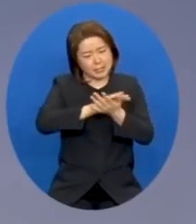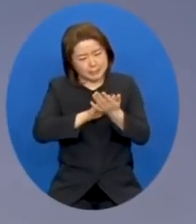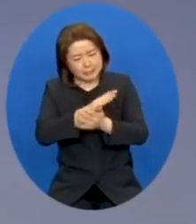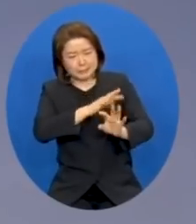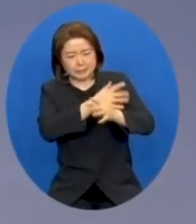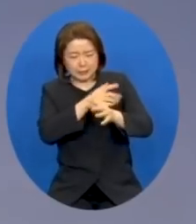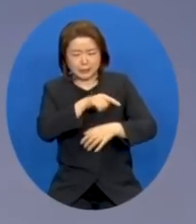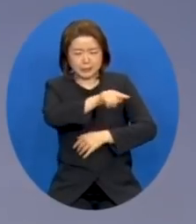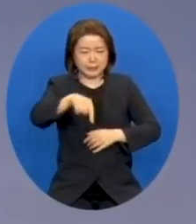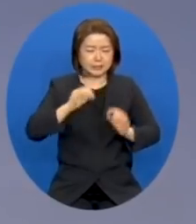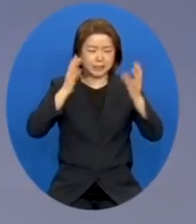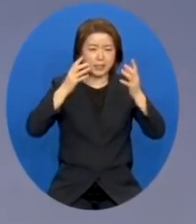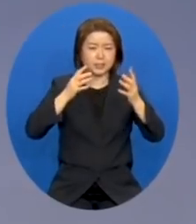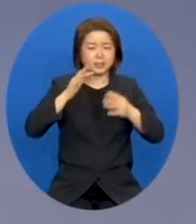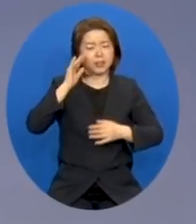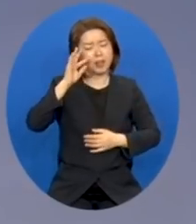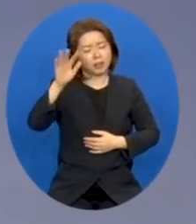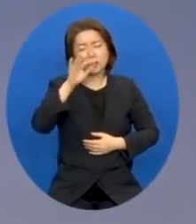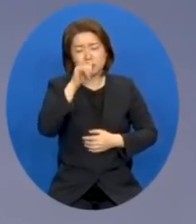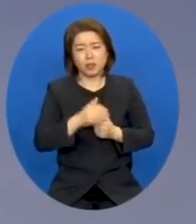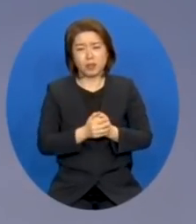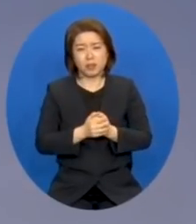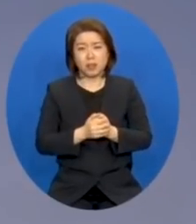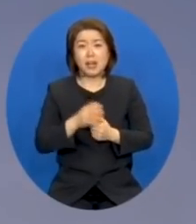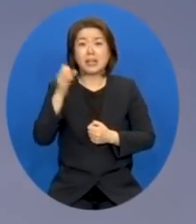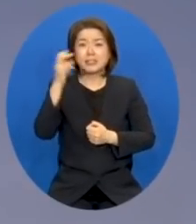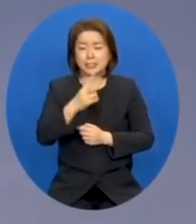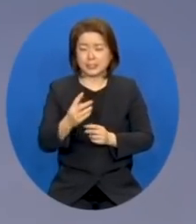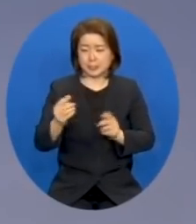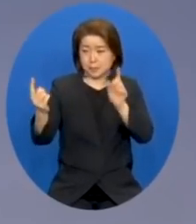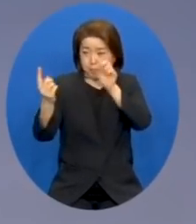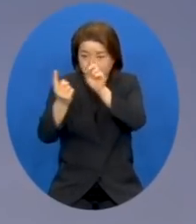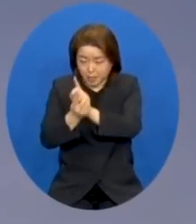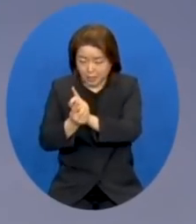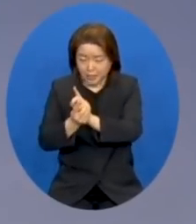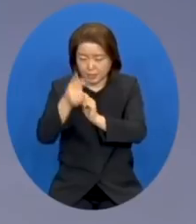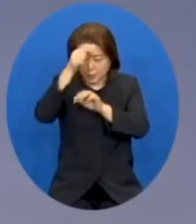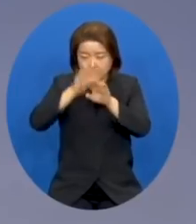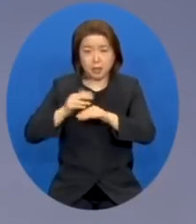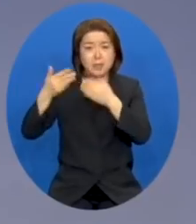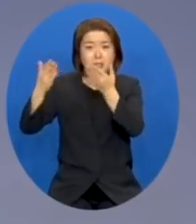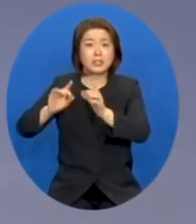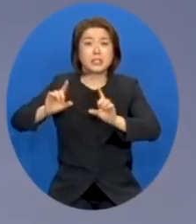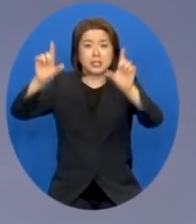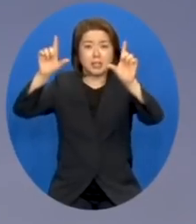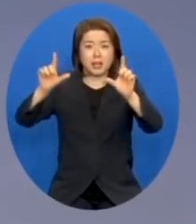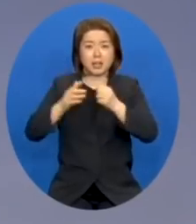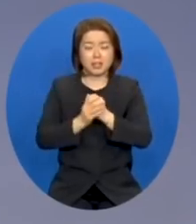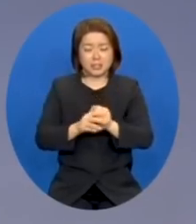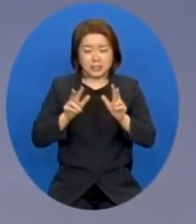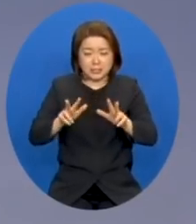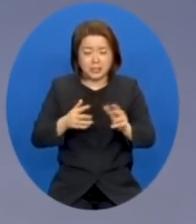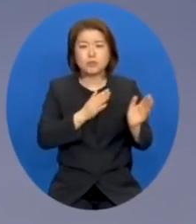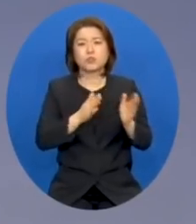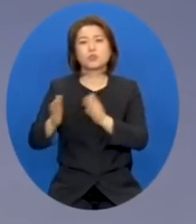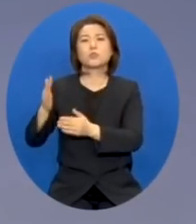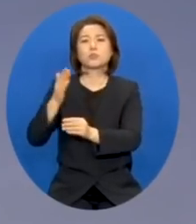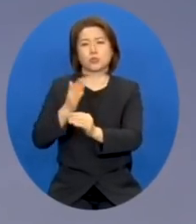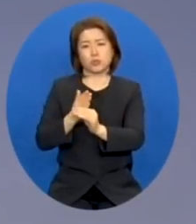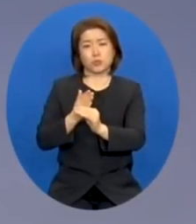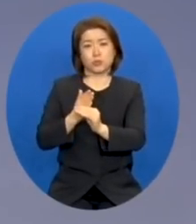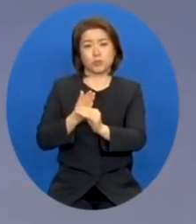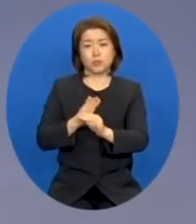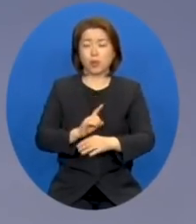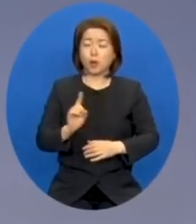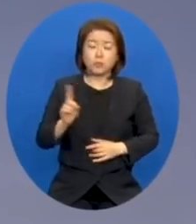너무 그립다 는 거예요 그러면서 이제 다시 만나서 예배 할 그 날을 준비하고 있다는 겁니다